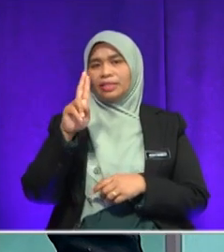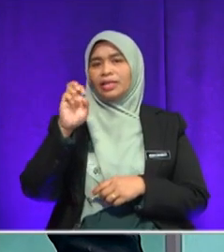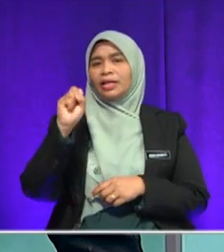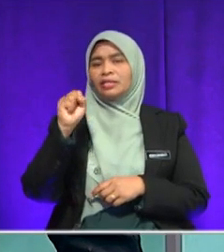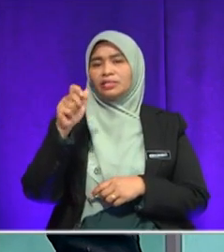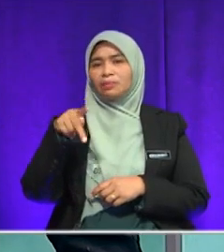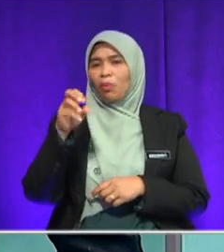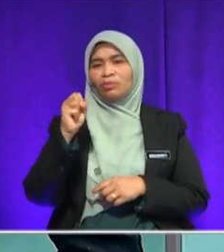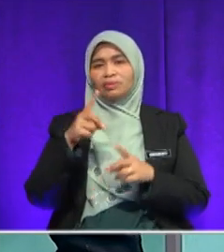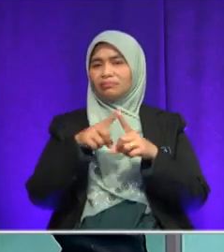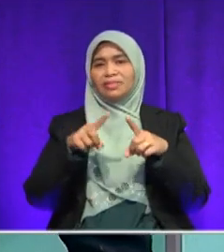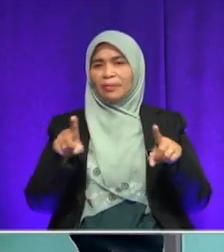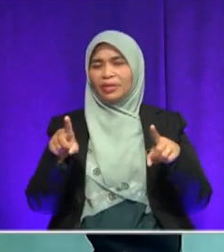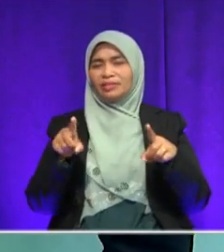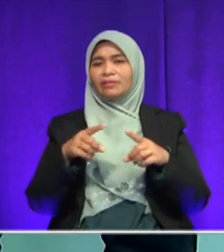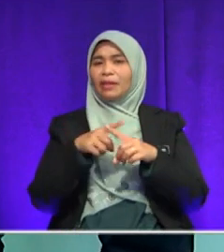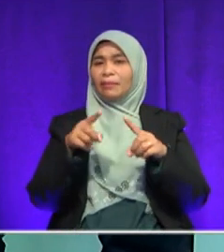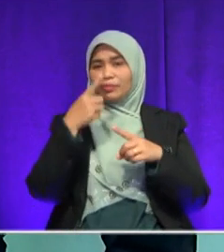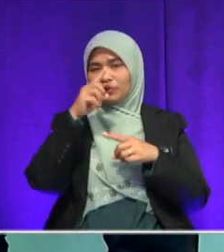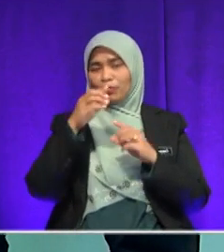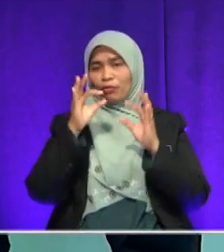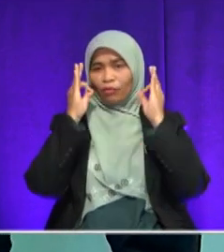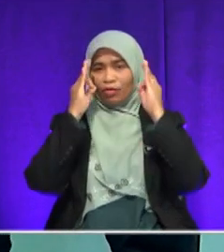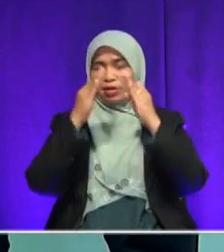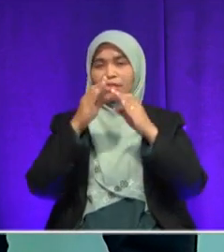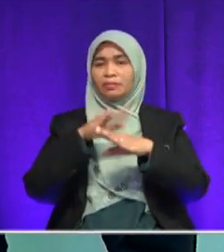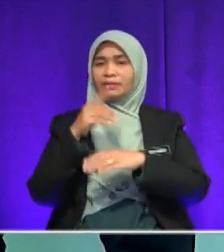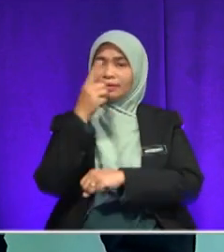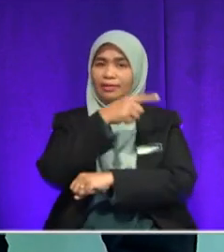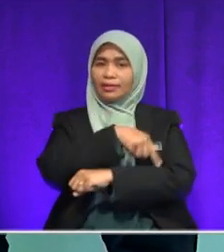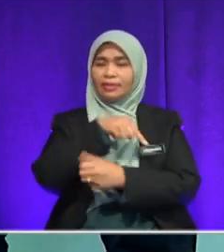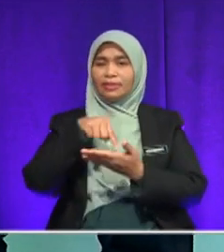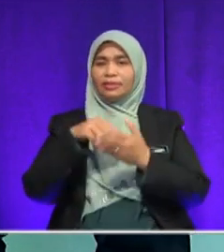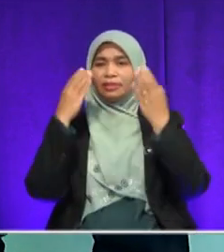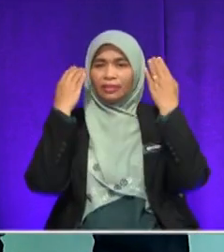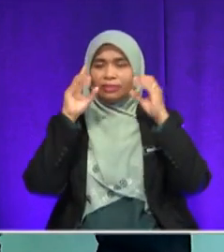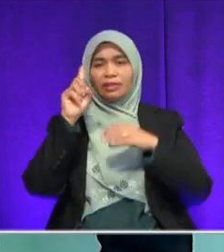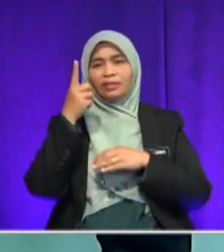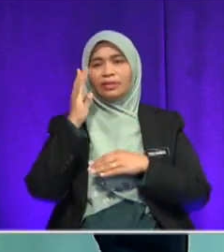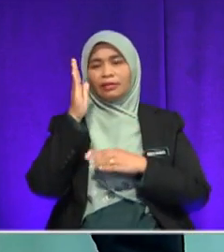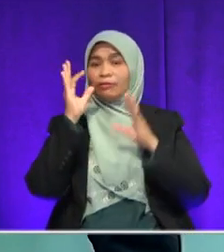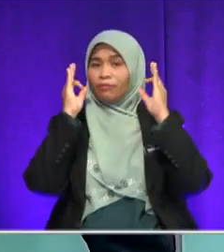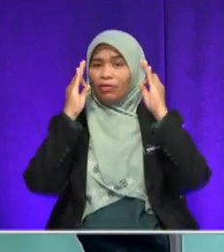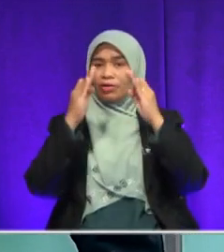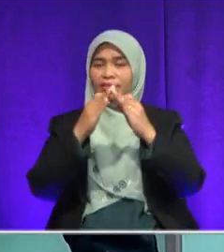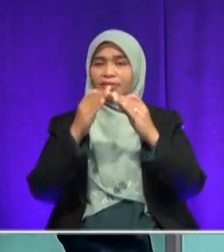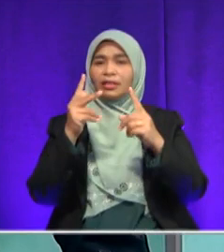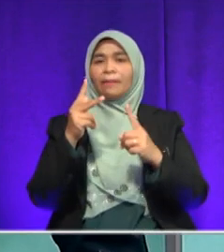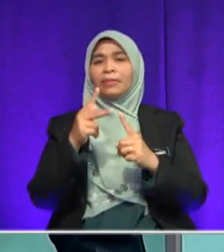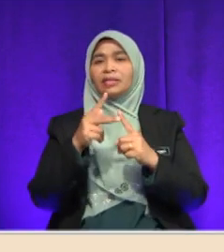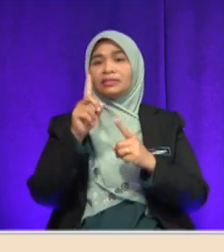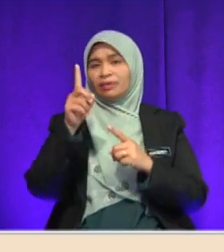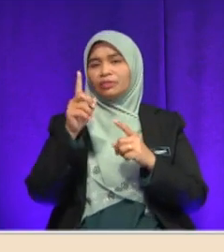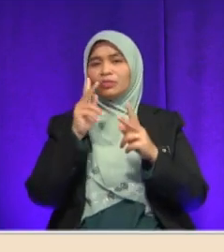untuk menjawab soalan. Tetapi untuk fokus pada hari ini, cikgu hanya akan fokuskan kepada satu kata tugas sahaja